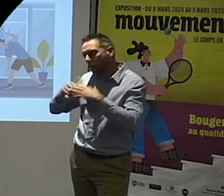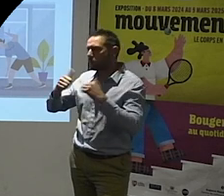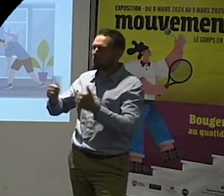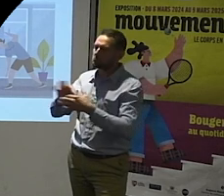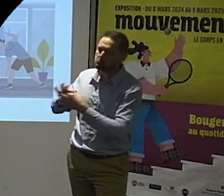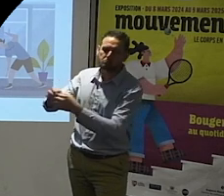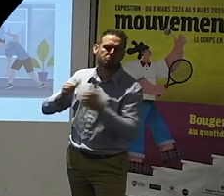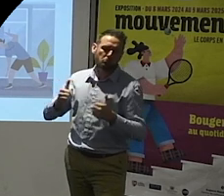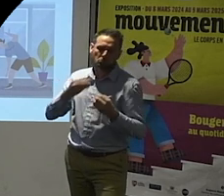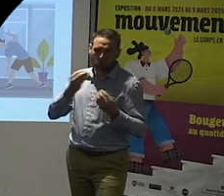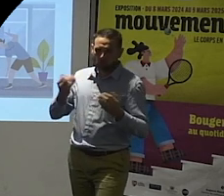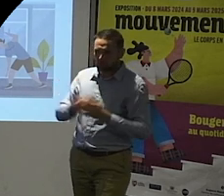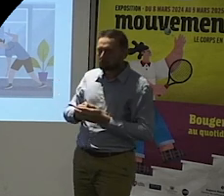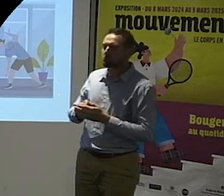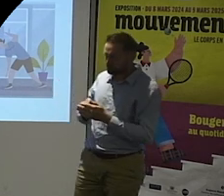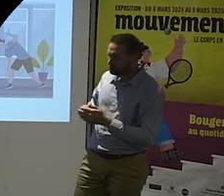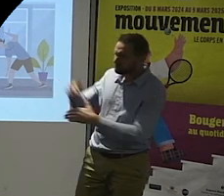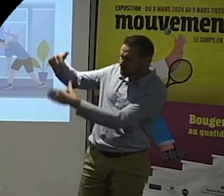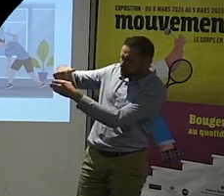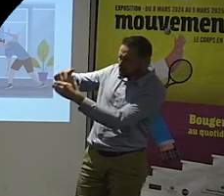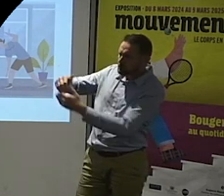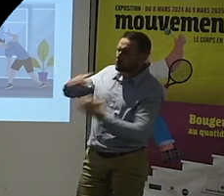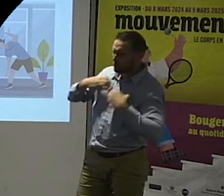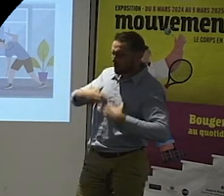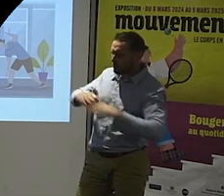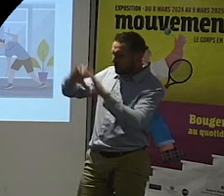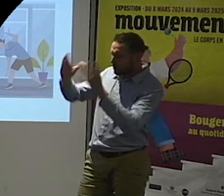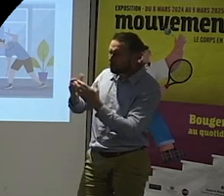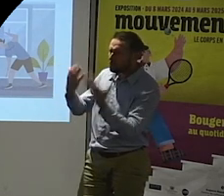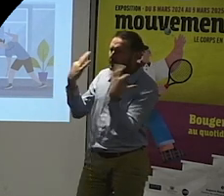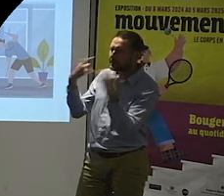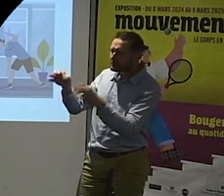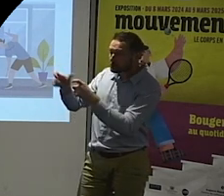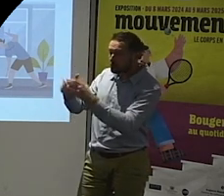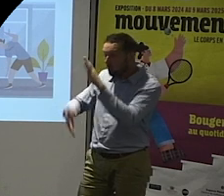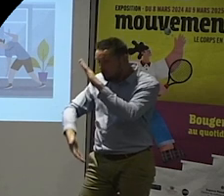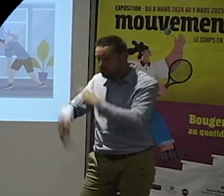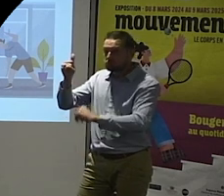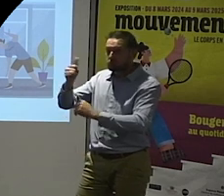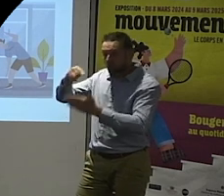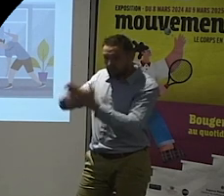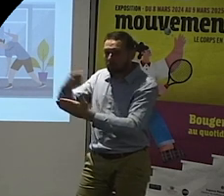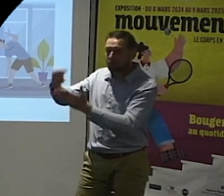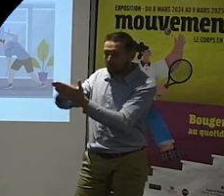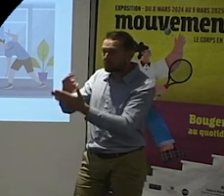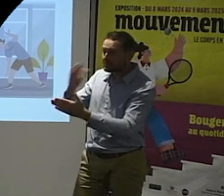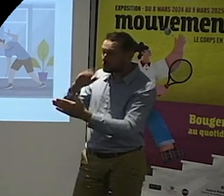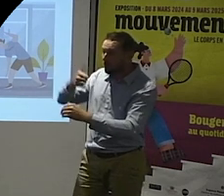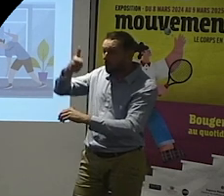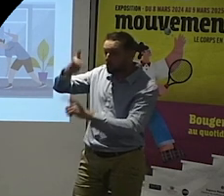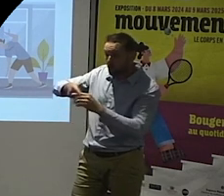puis, ma foi, comme on était une dizaine d'adhérents, tout à fait d'accord pour recommencer. Donc, maintenant, les adhérents du bonheur du GEM, une fois par